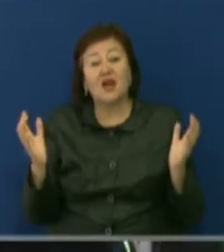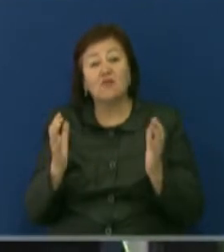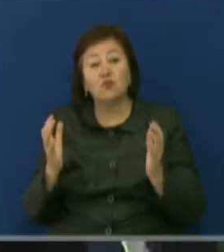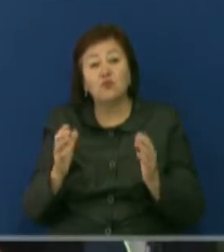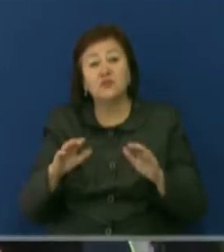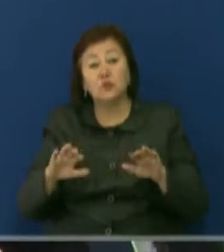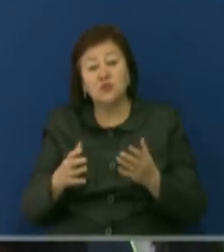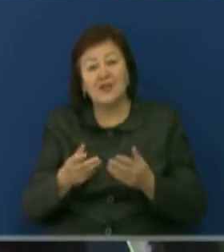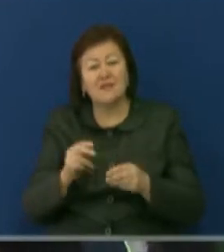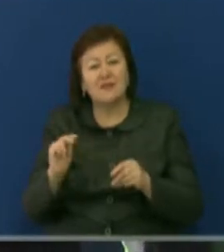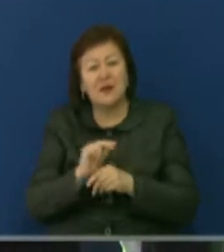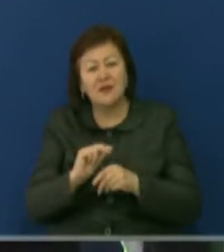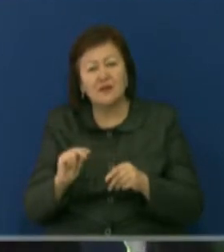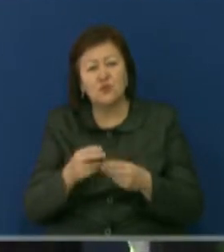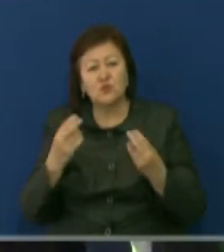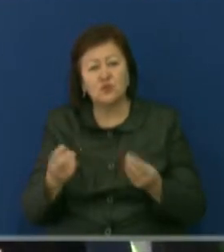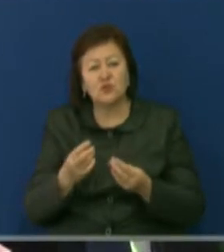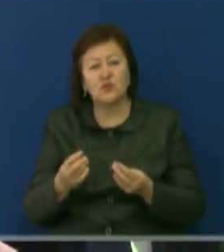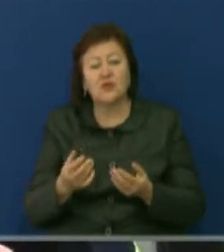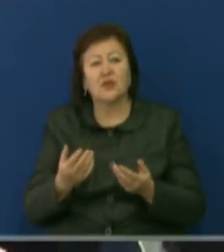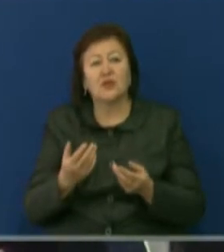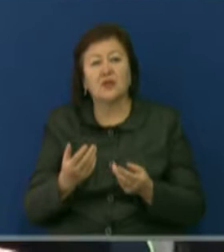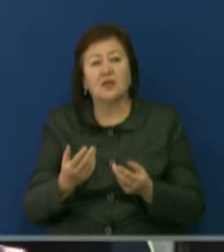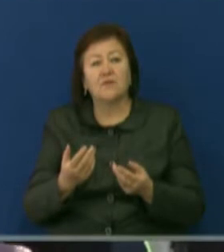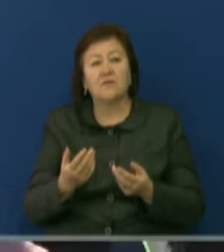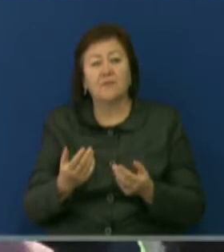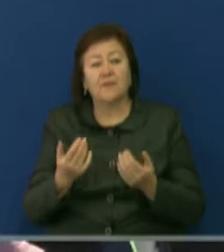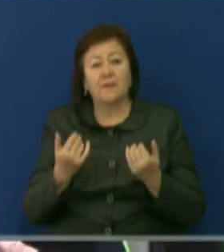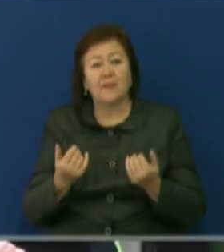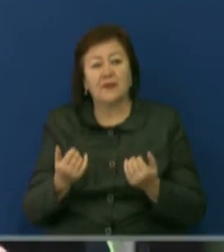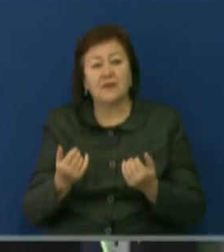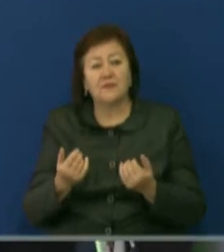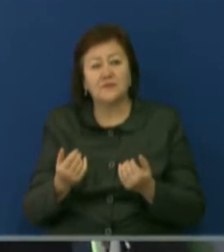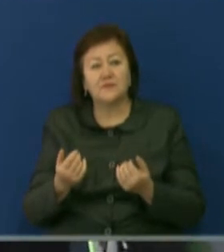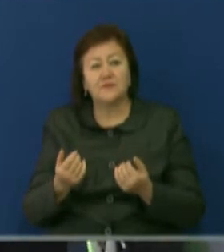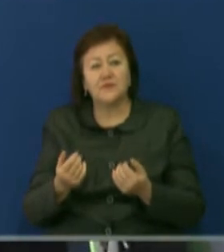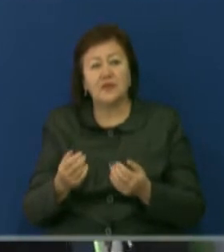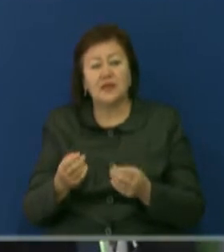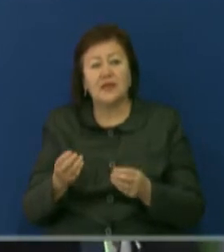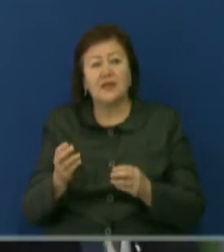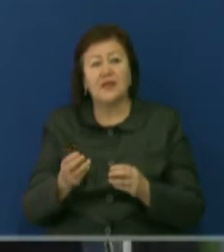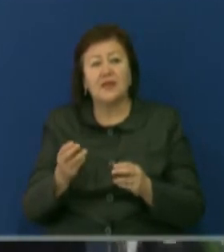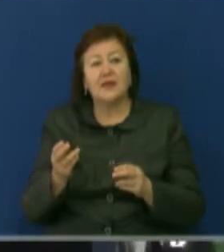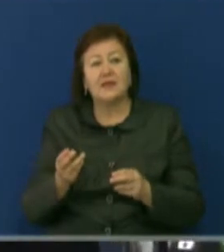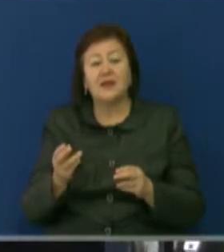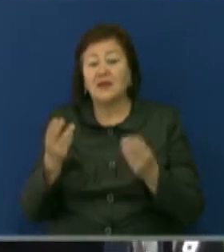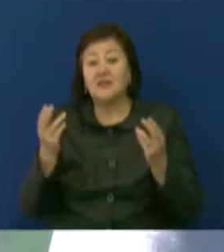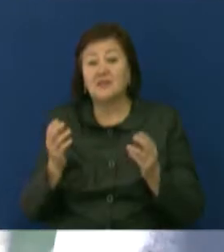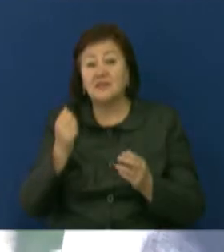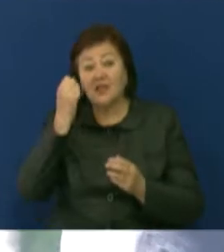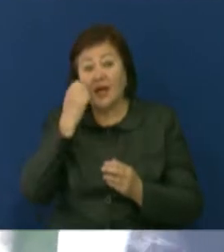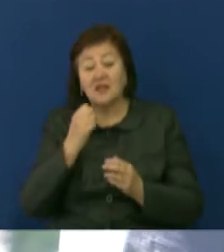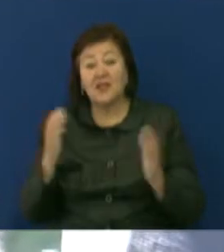Үшінші, ана паркты вообще шығармау керек. Потому что ол неден өтпеген? Заңсыз. Ол списанияға кеткен автобустар